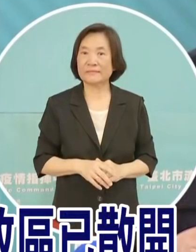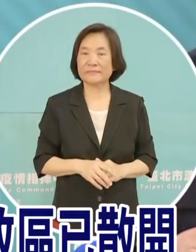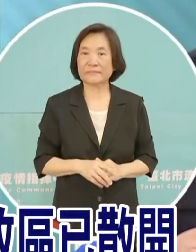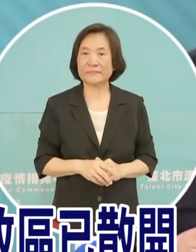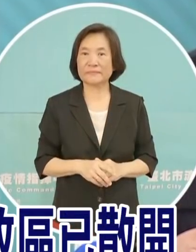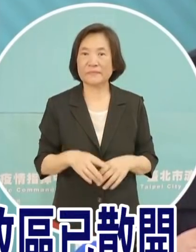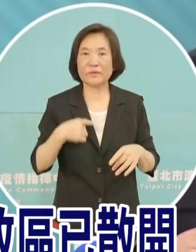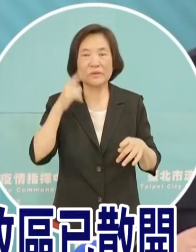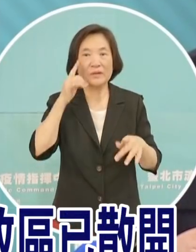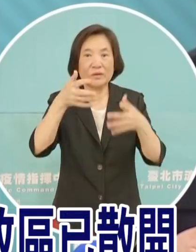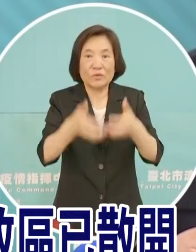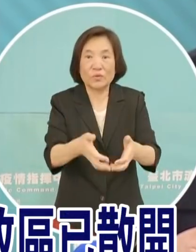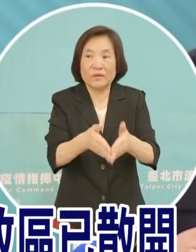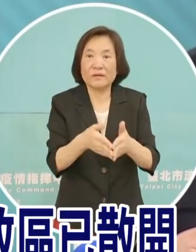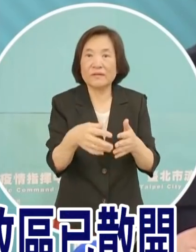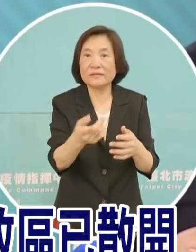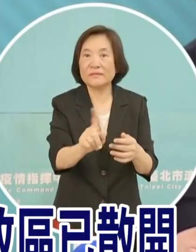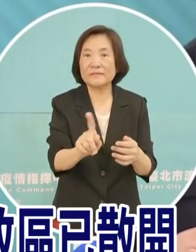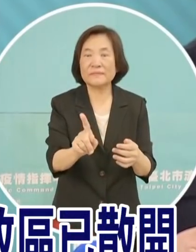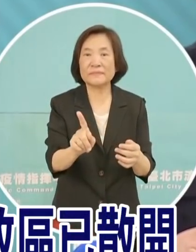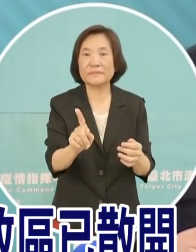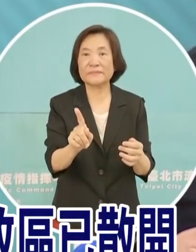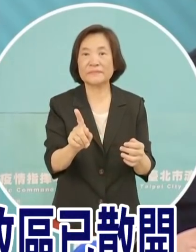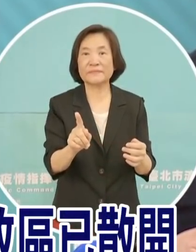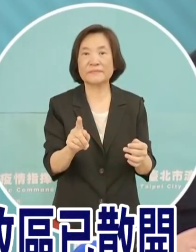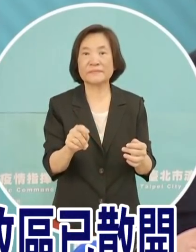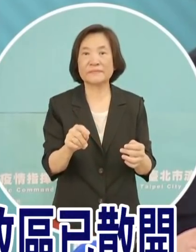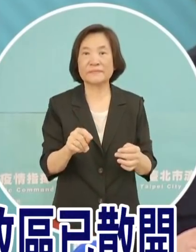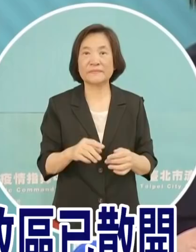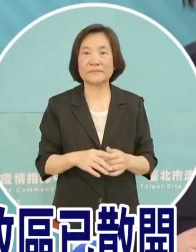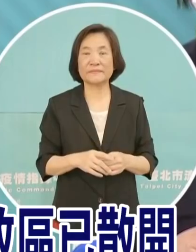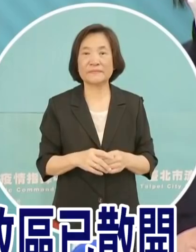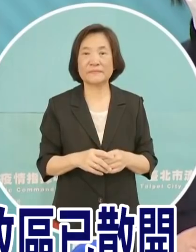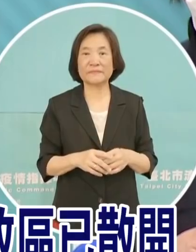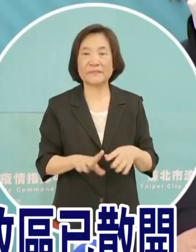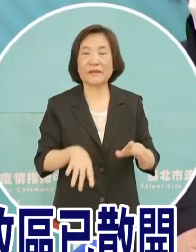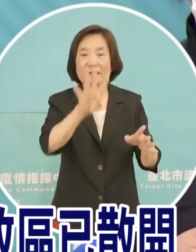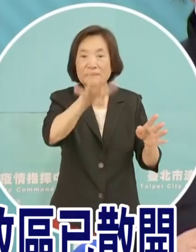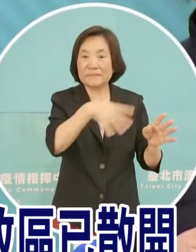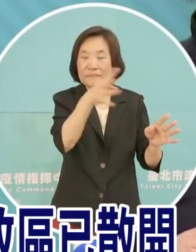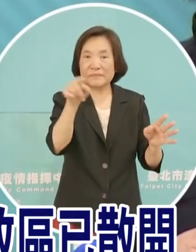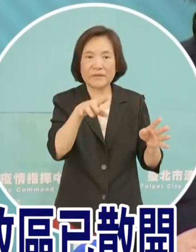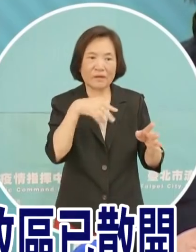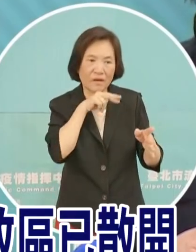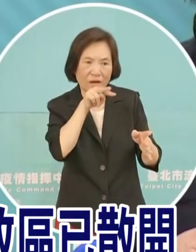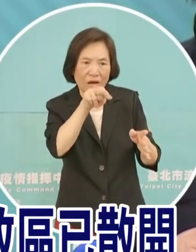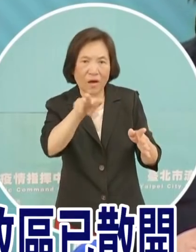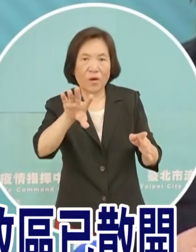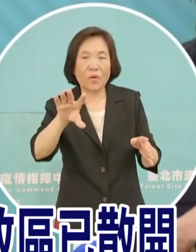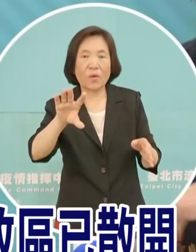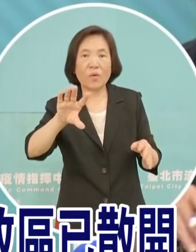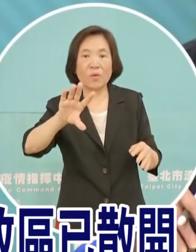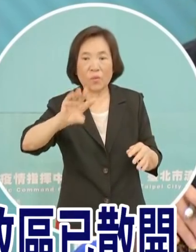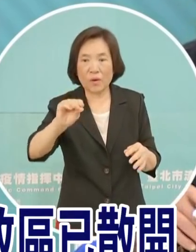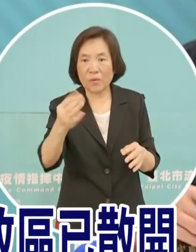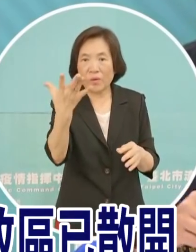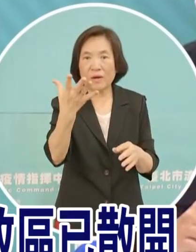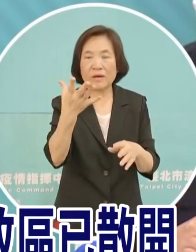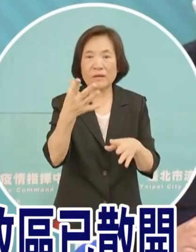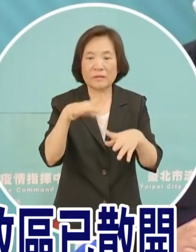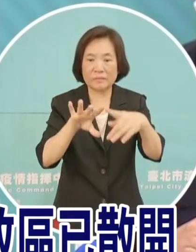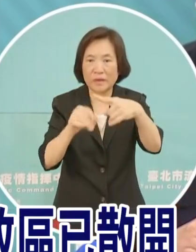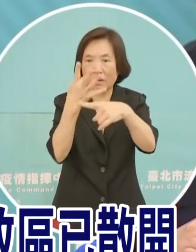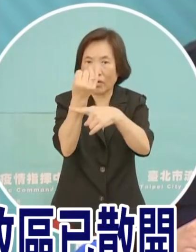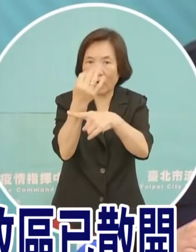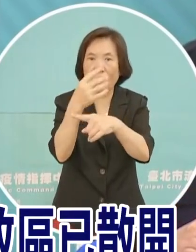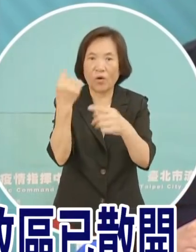最重要的意义就是说，他的。这个万华，你知道，反而它的百分比是有